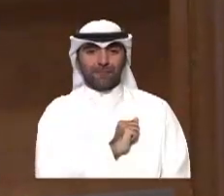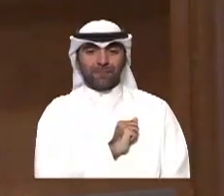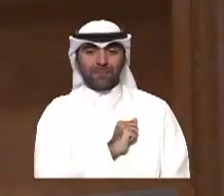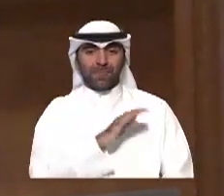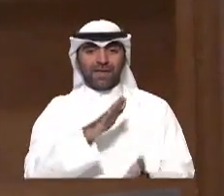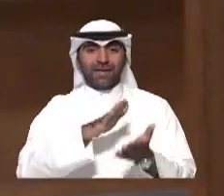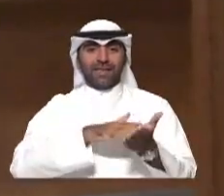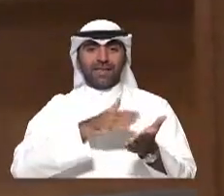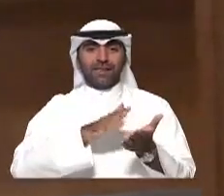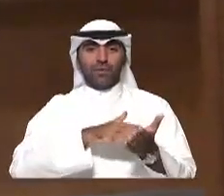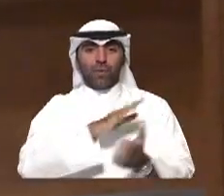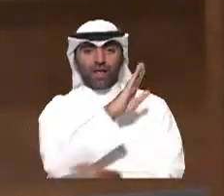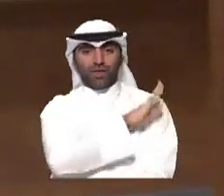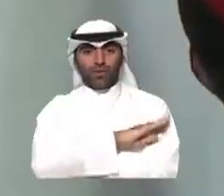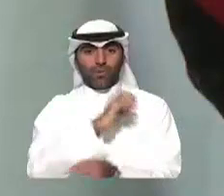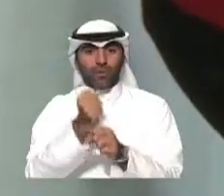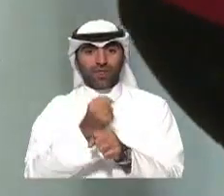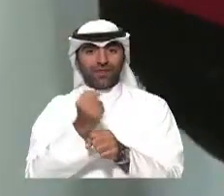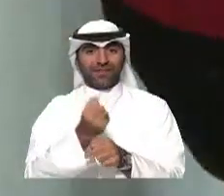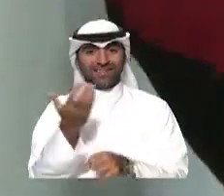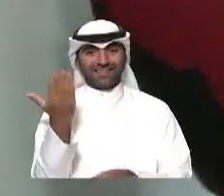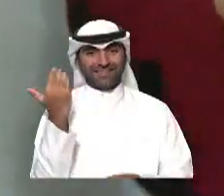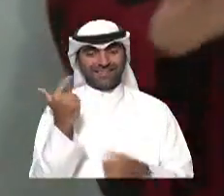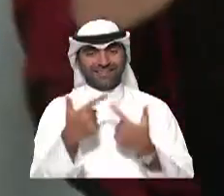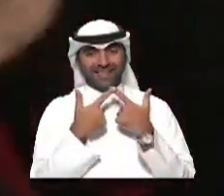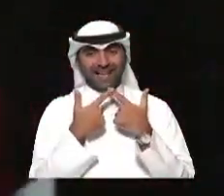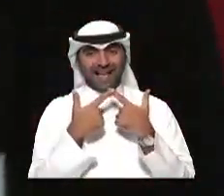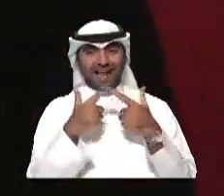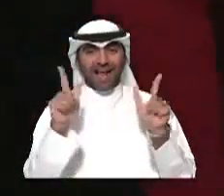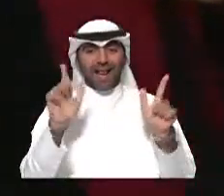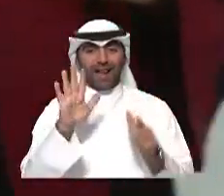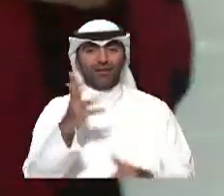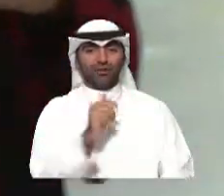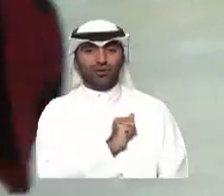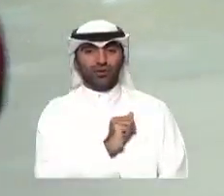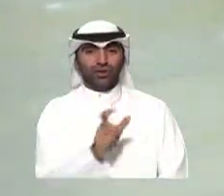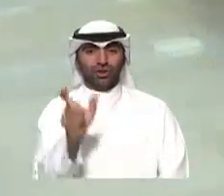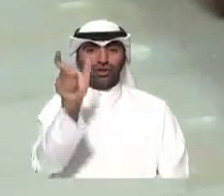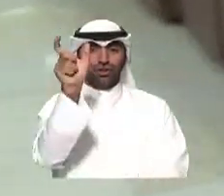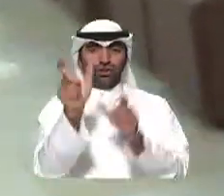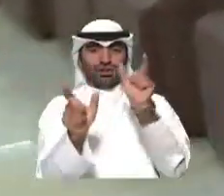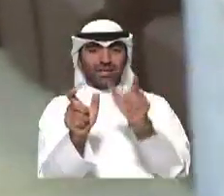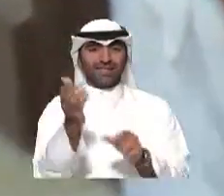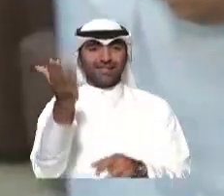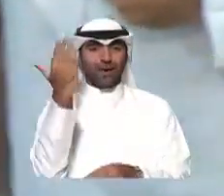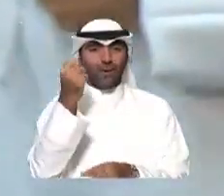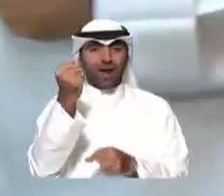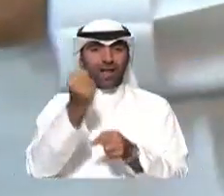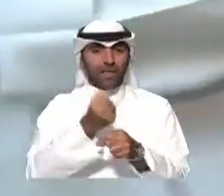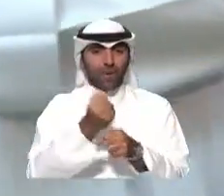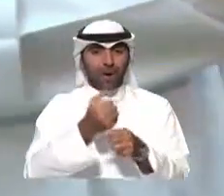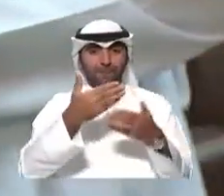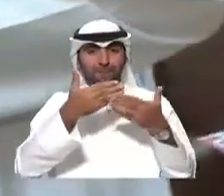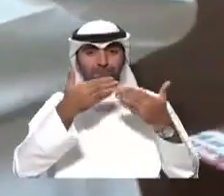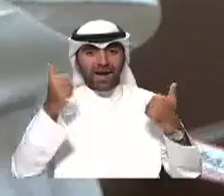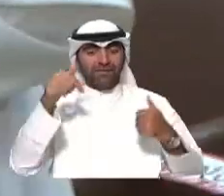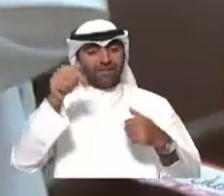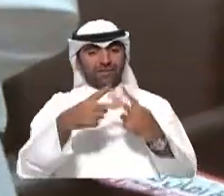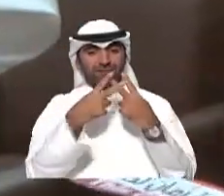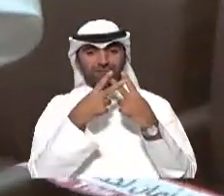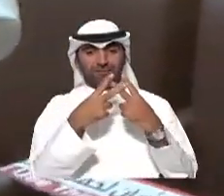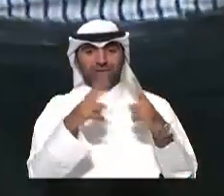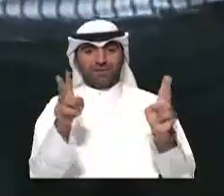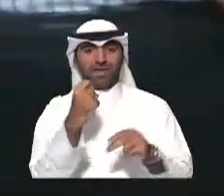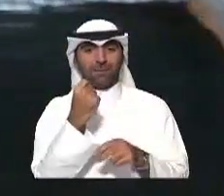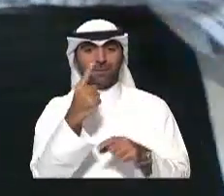12 لسنة 2021 ألغى جميع حالات الإعفاءات، وبالتالي العودة لنظام العمل